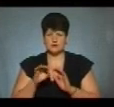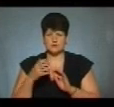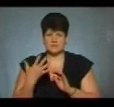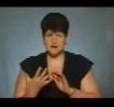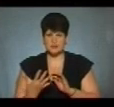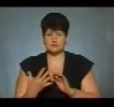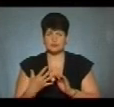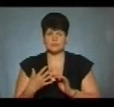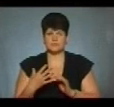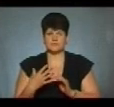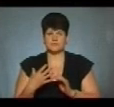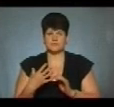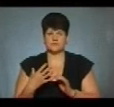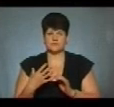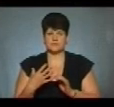29.05.19 номер